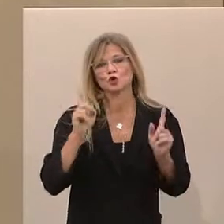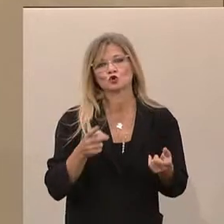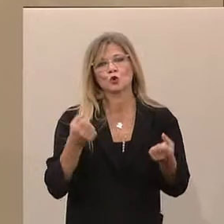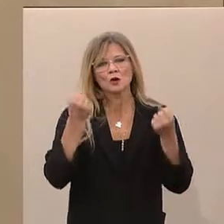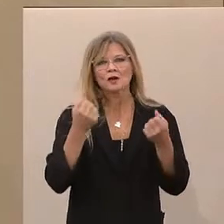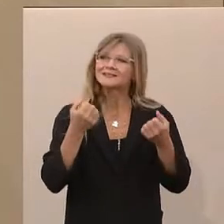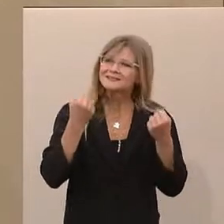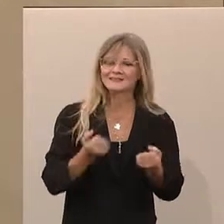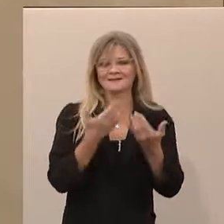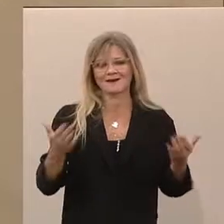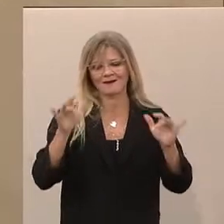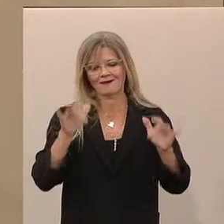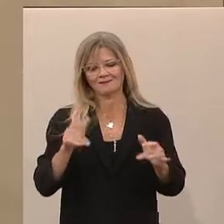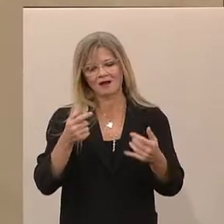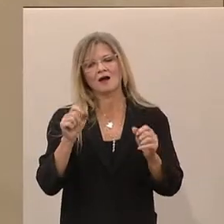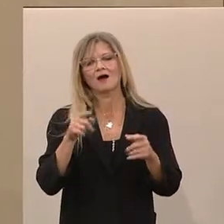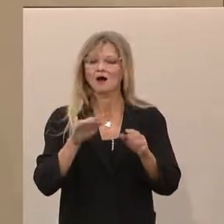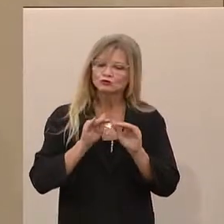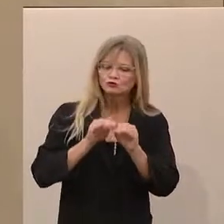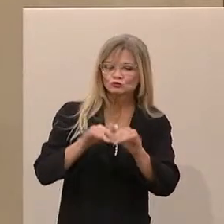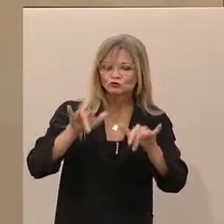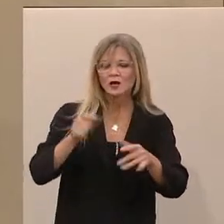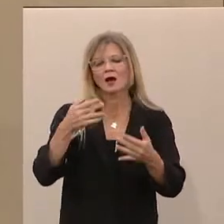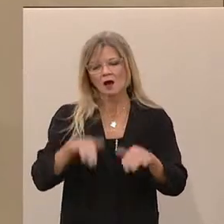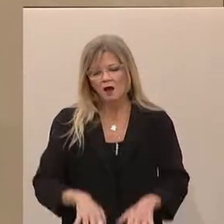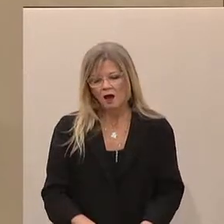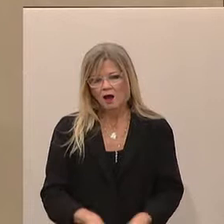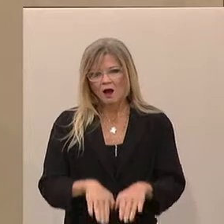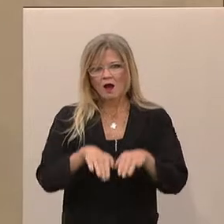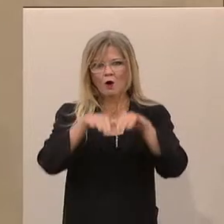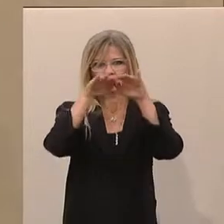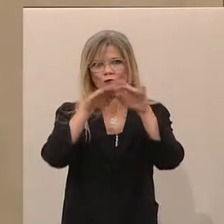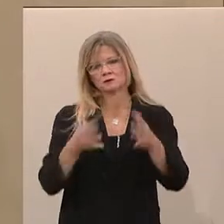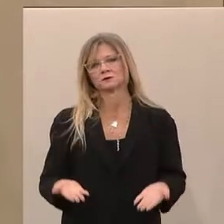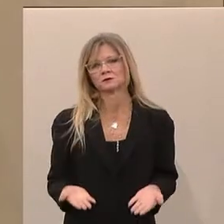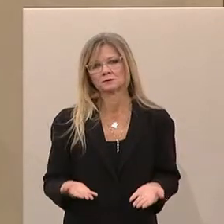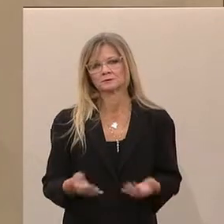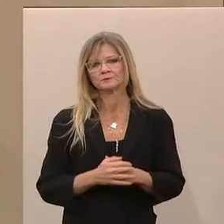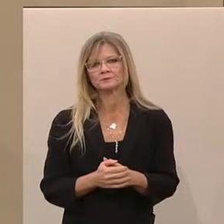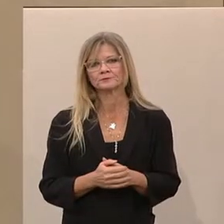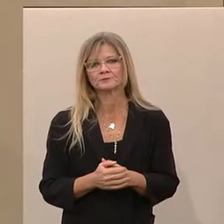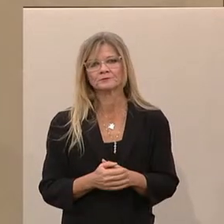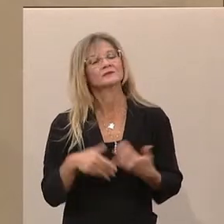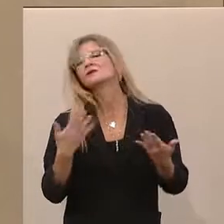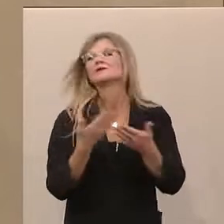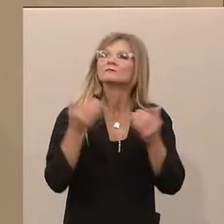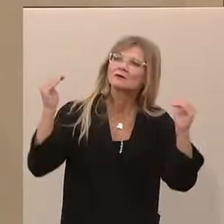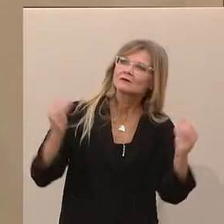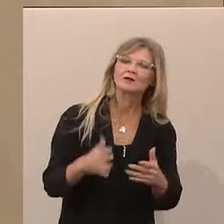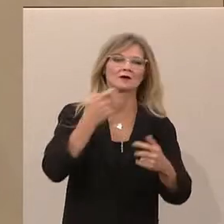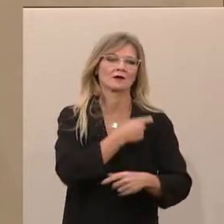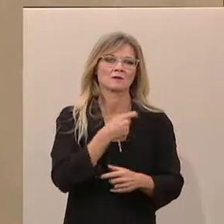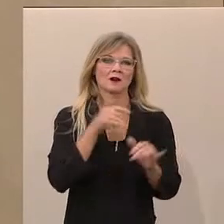eine durchaus da oder dort negative Entwicklung im Bereich der Kriminalität auch wieder eingefangen wird und dass man auch